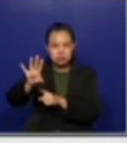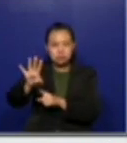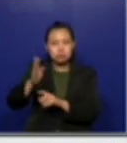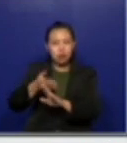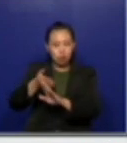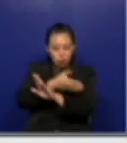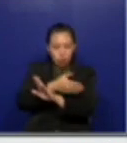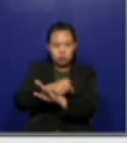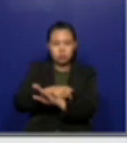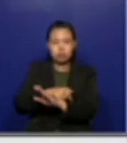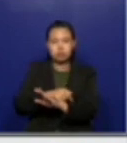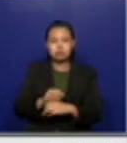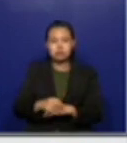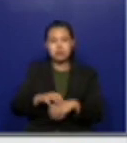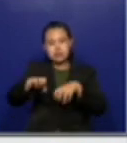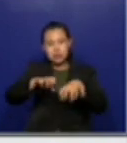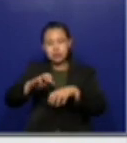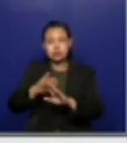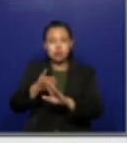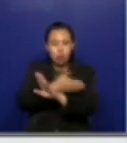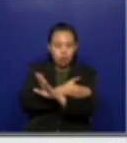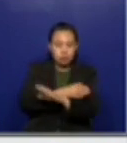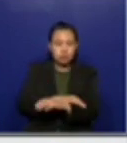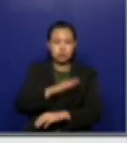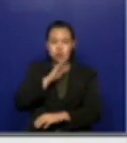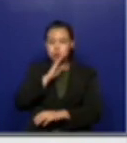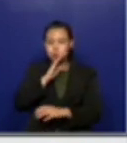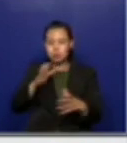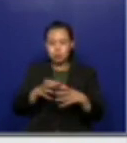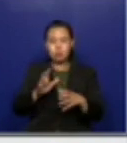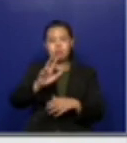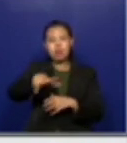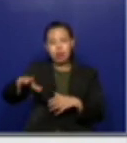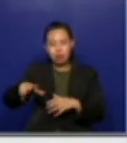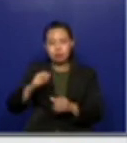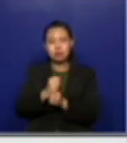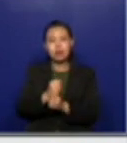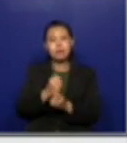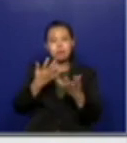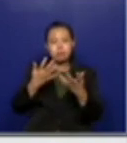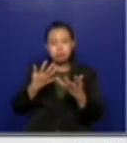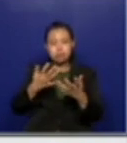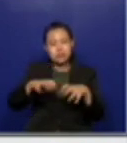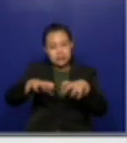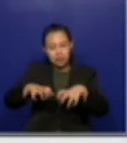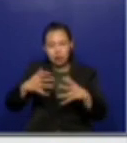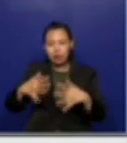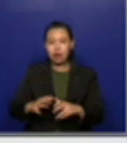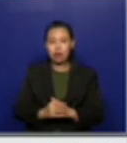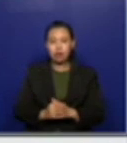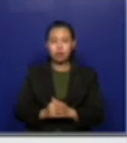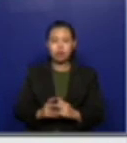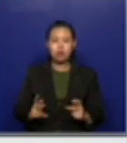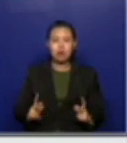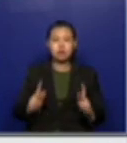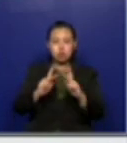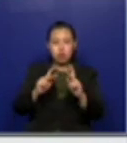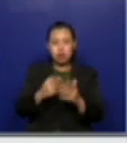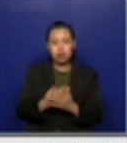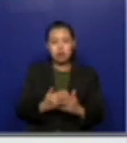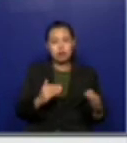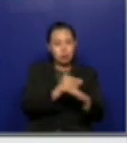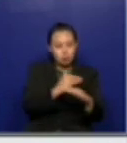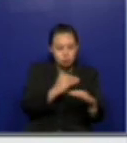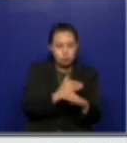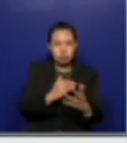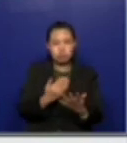งไปแบ่งสิครับนี่จะเป็นรัฐบาลเพื่อไทยทำไปแล้วท่านไปแบ่งสิครับว่ากระทรวงทบวงกรมอุตสาหกรรมคมนาคมใครมาลงทุนต่อมา